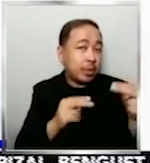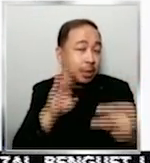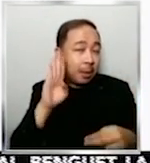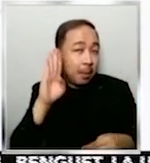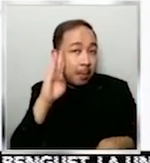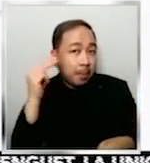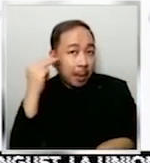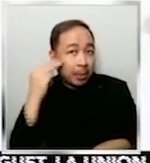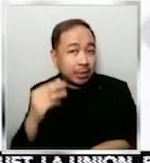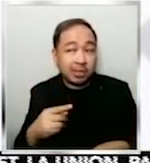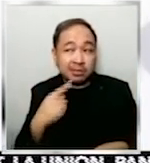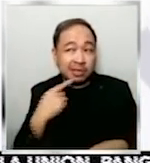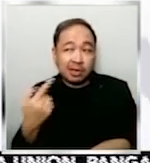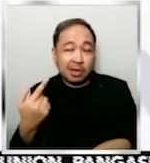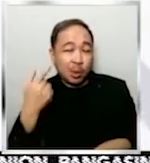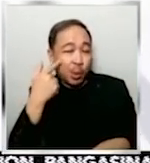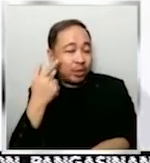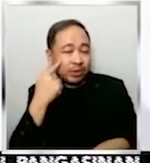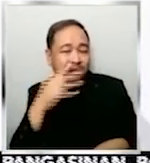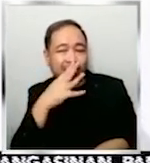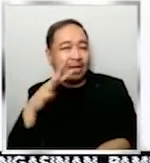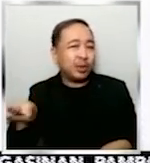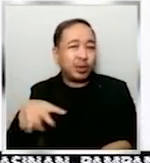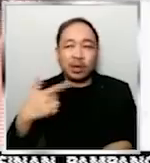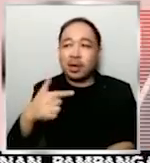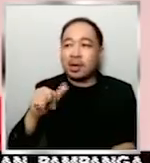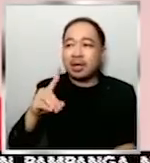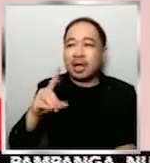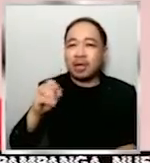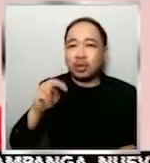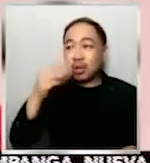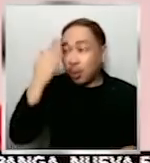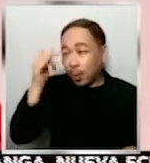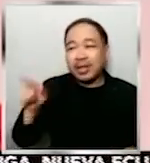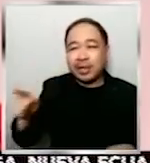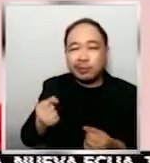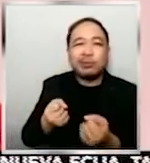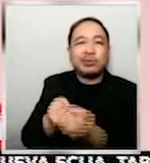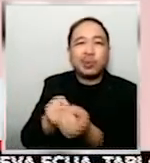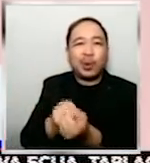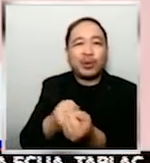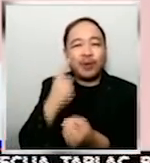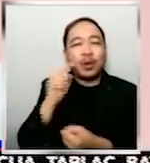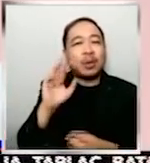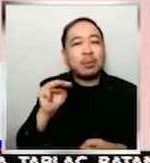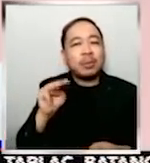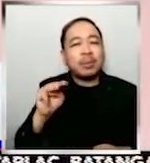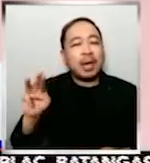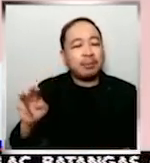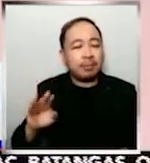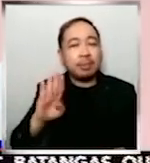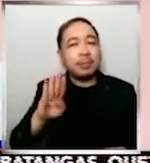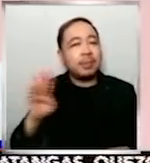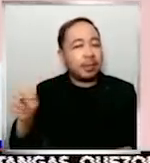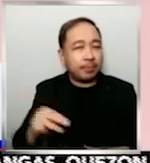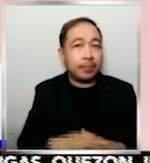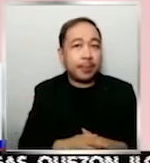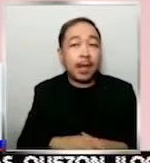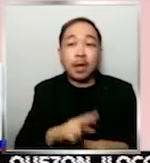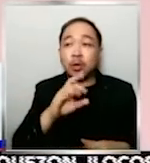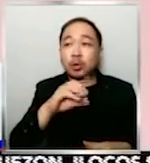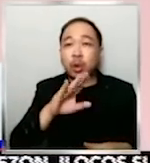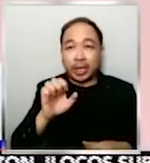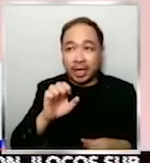na lang daw pansinin si Gadon na anya isang BBM loyalist. Hinamon din ni dating presidential spokesperson Harry Roque si Guanzon